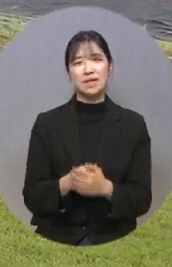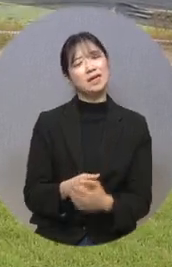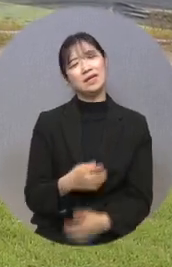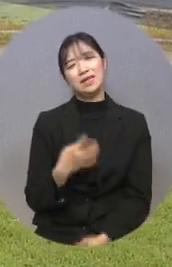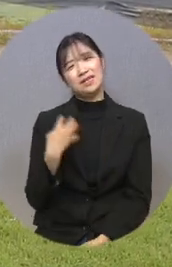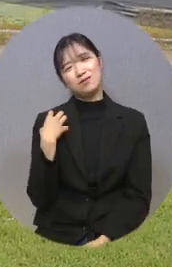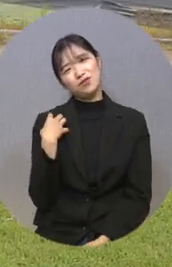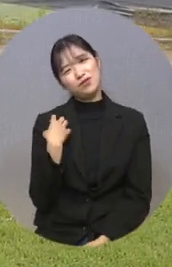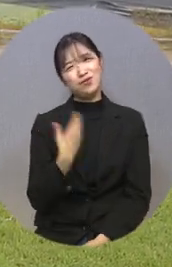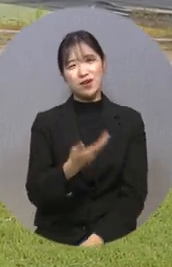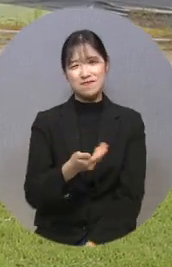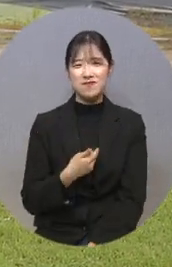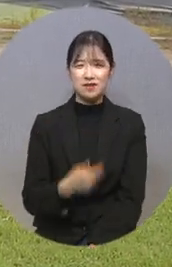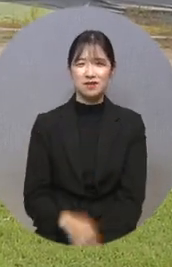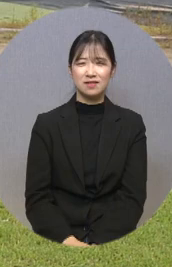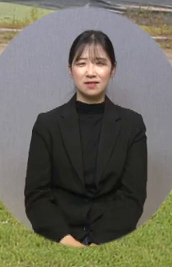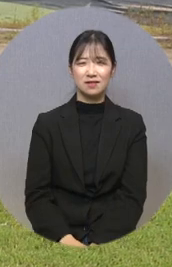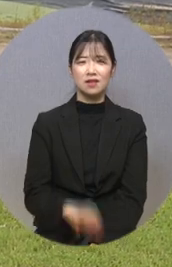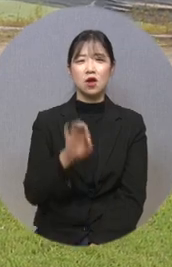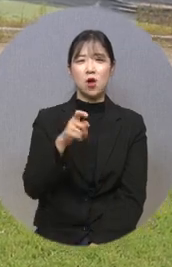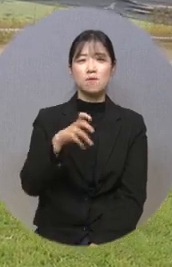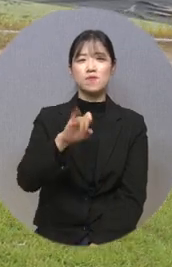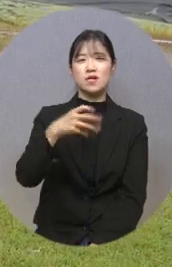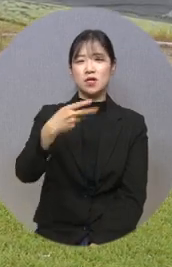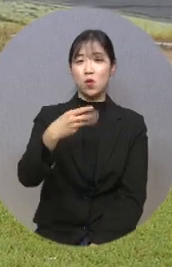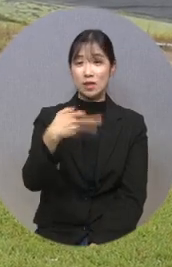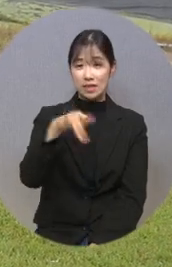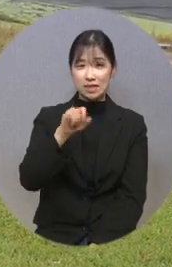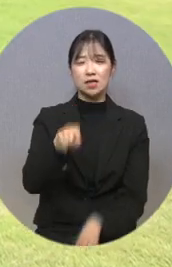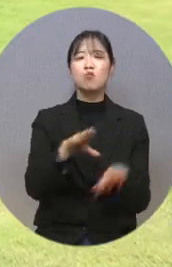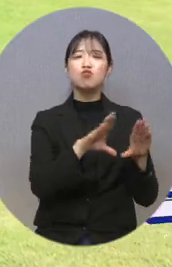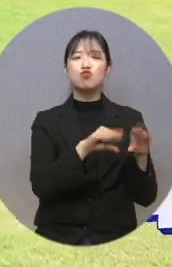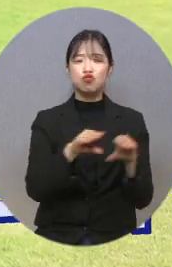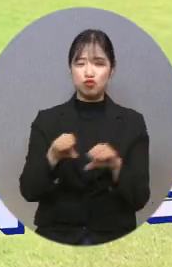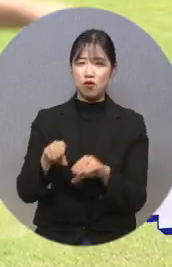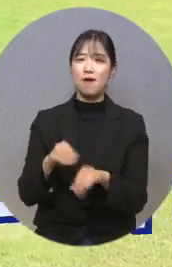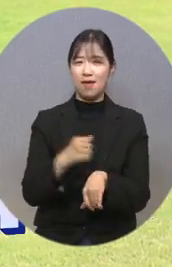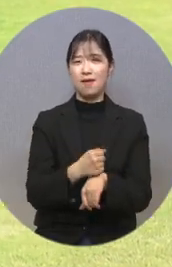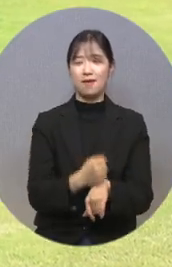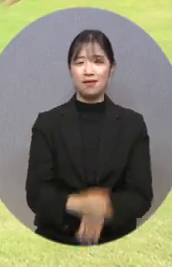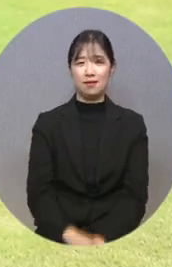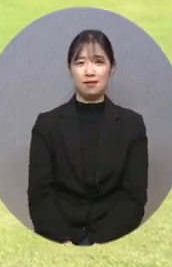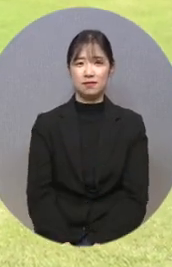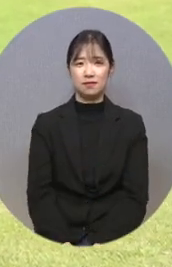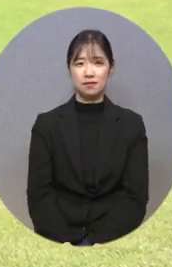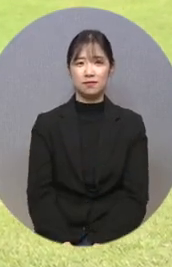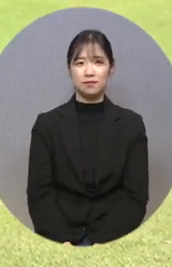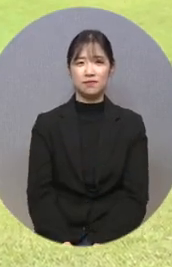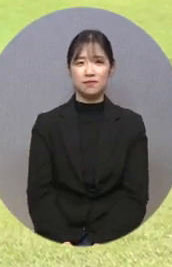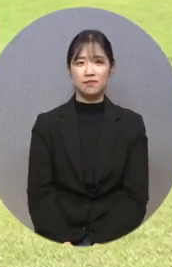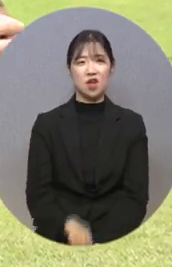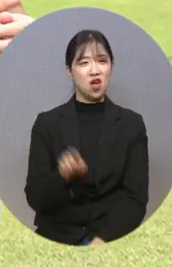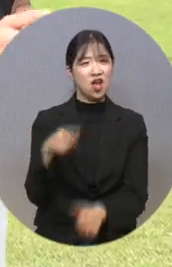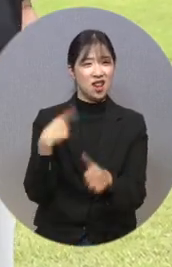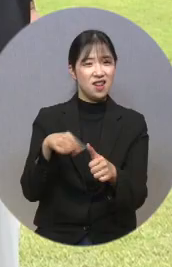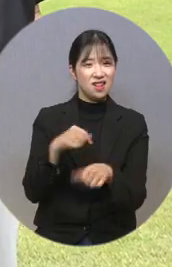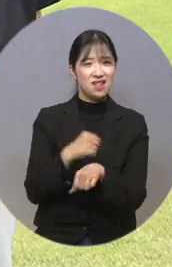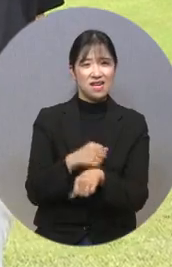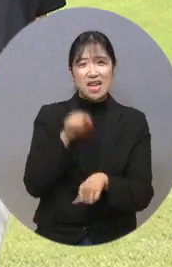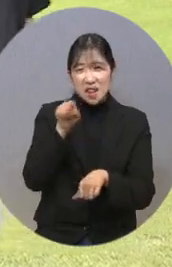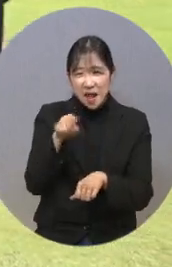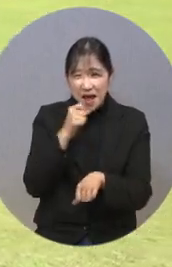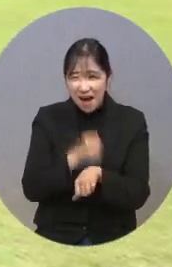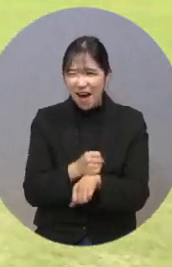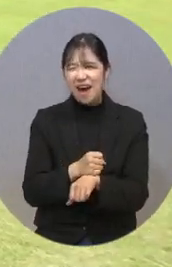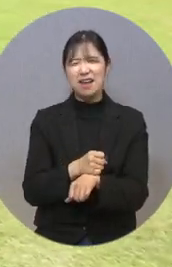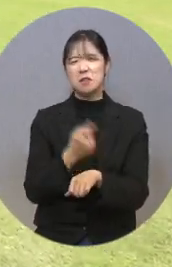부담을. 오빠 어프로치는 부드럽게. 원, 투. 어, 레슨 들어가신다. 저러면 안 나와.